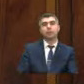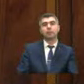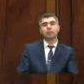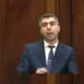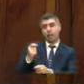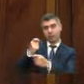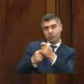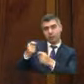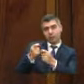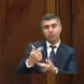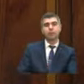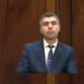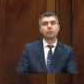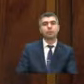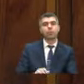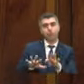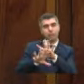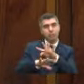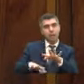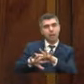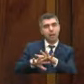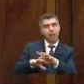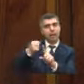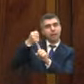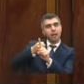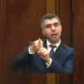واقتصادية واجتماعية إصلاحية،